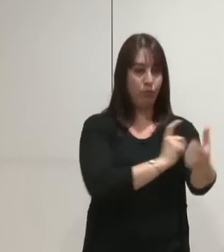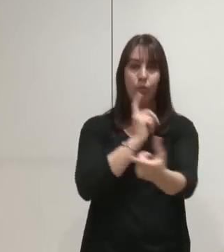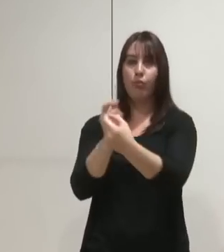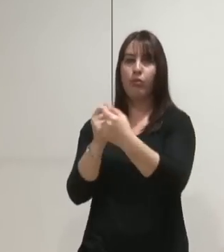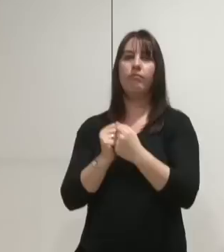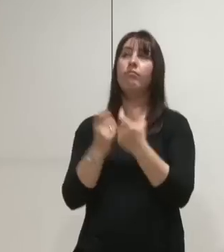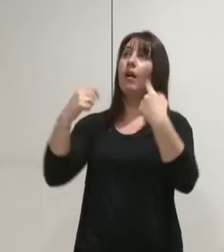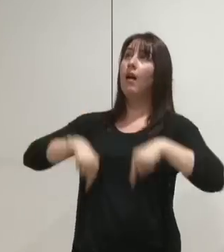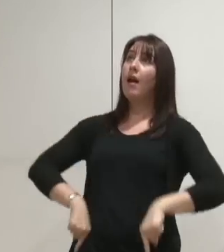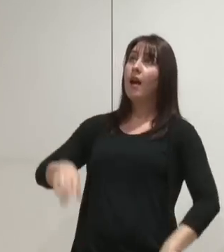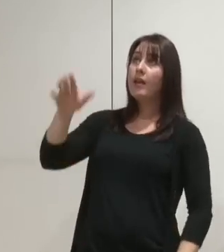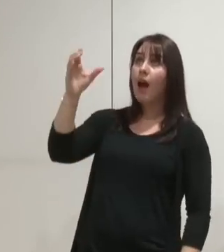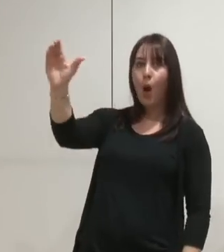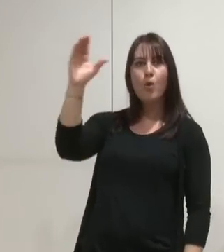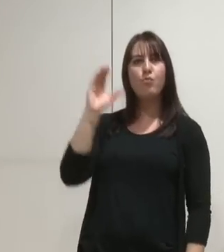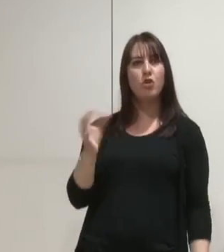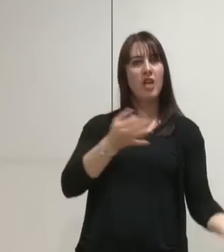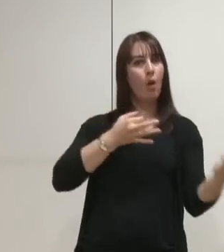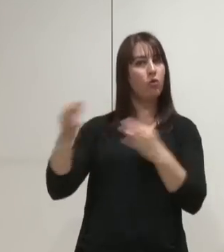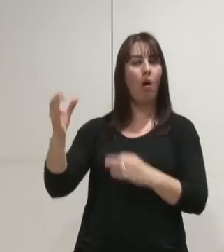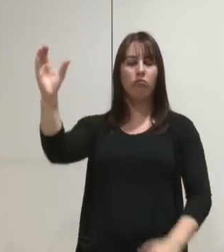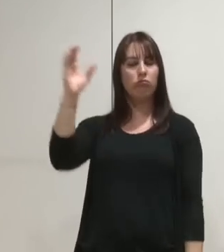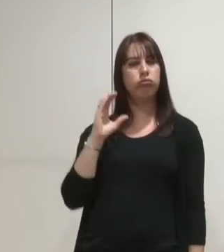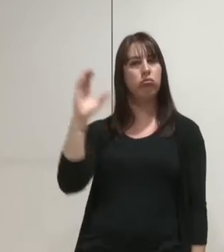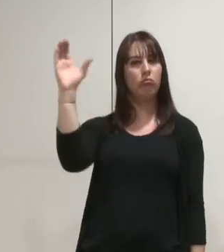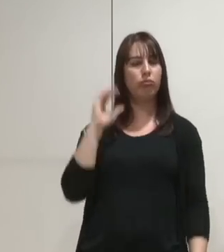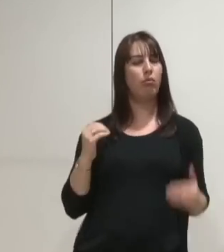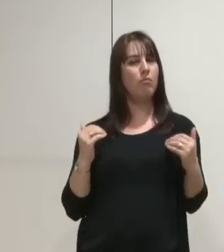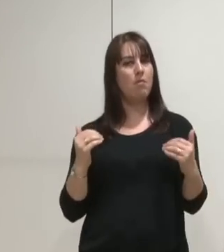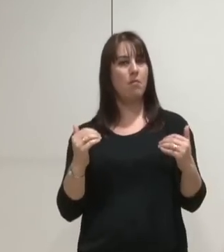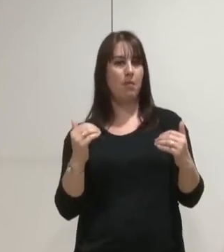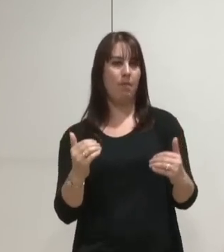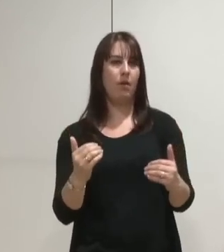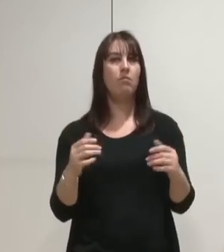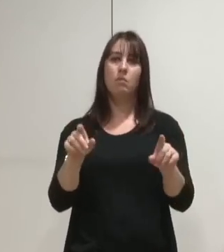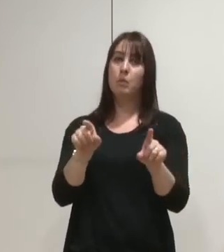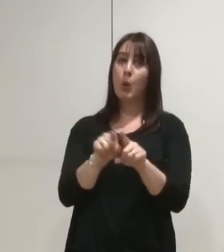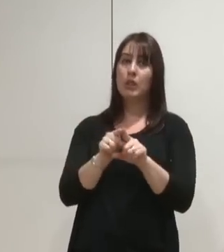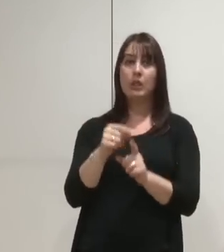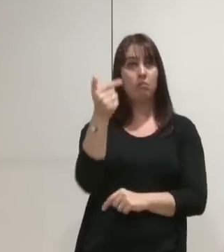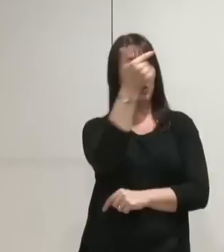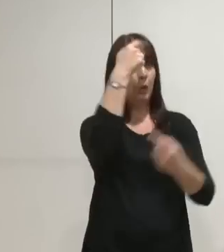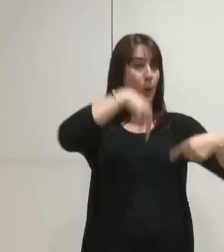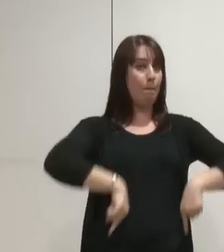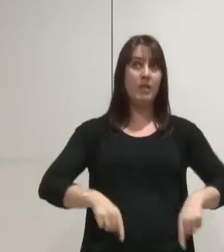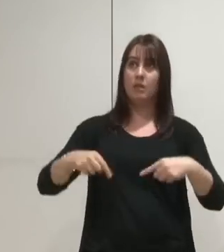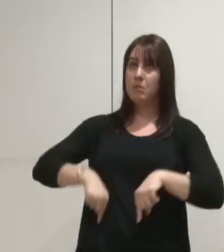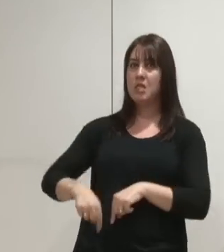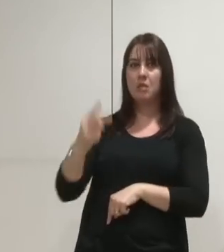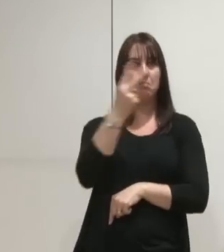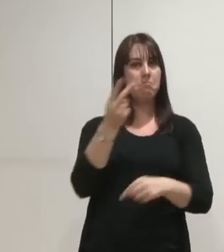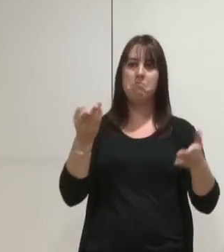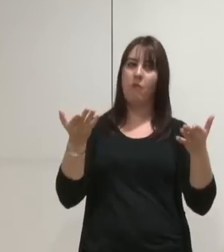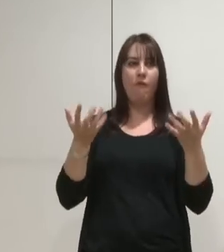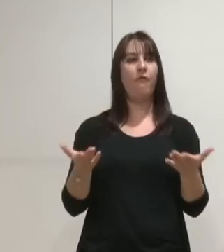budget constant et avec un impératif de la part des deux ministres c'est de faire en sorte que les